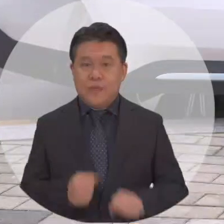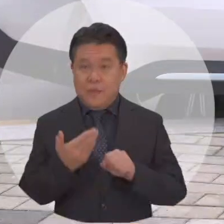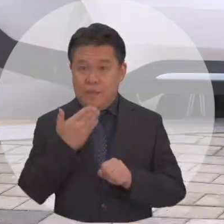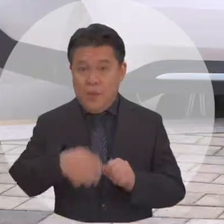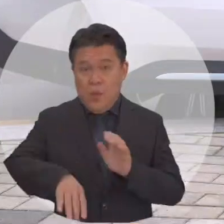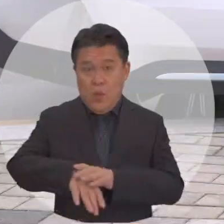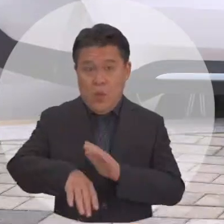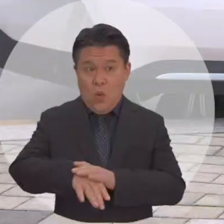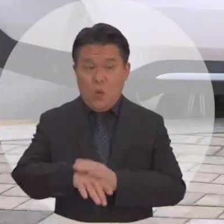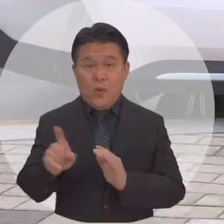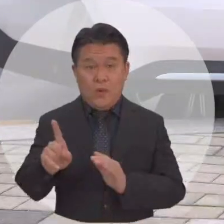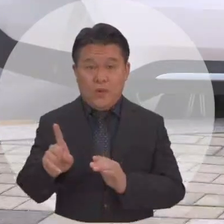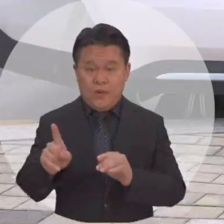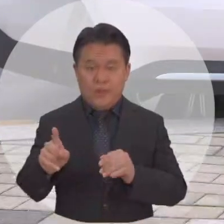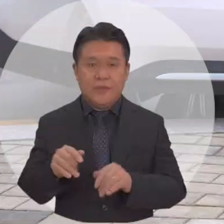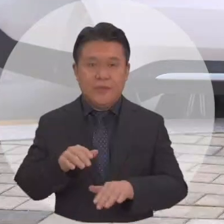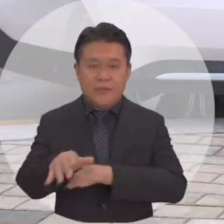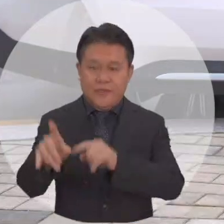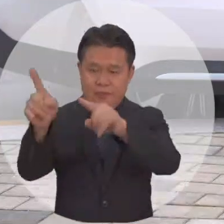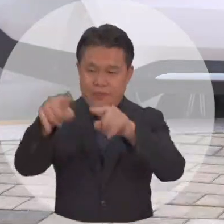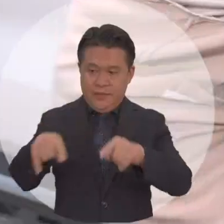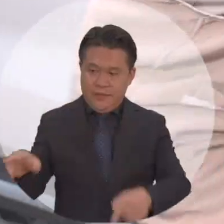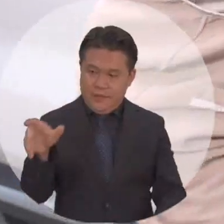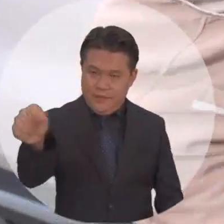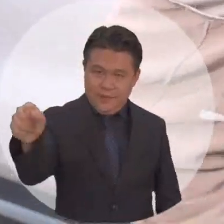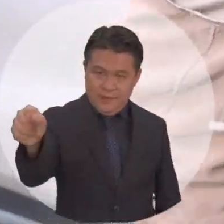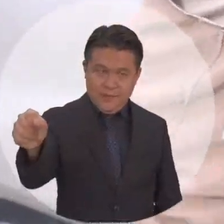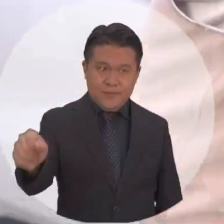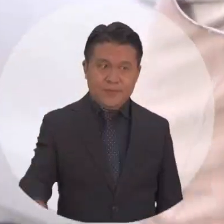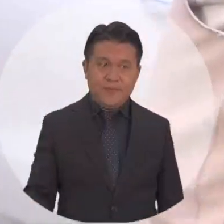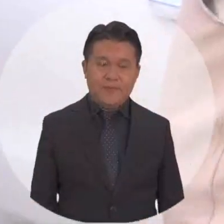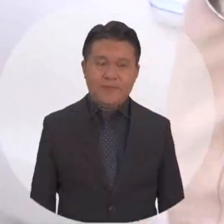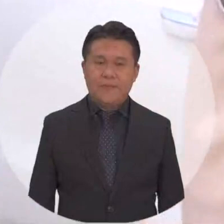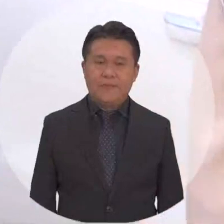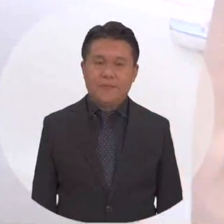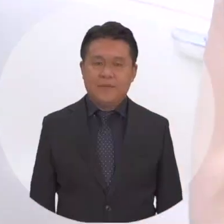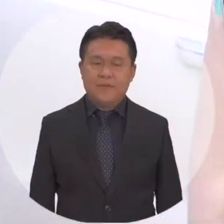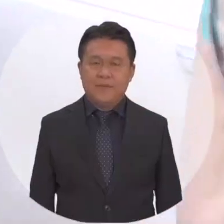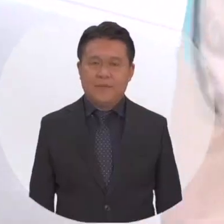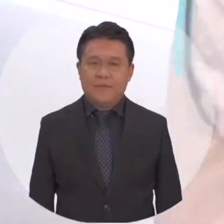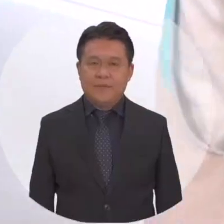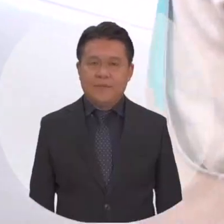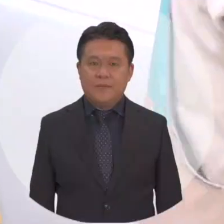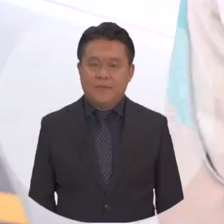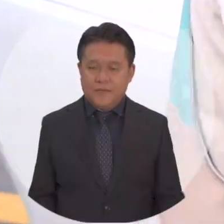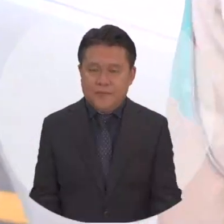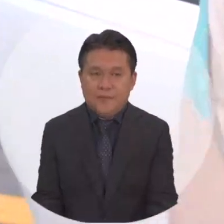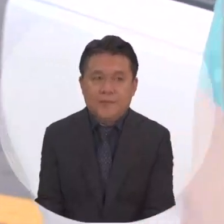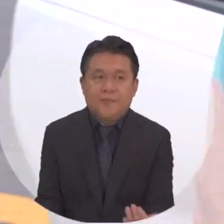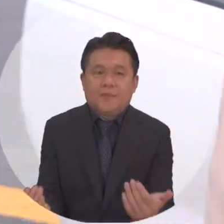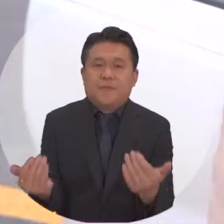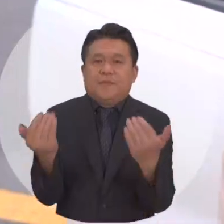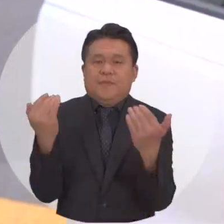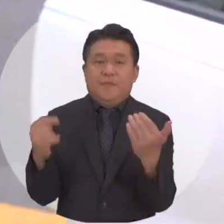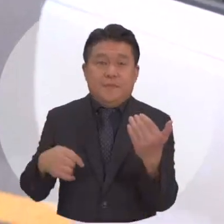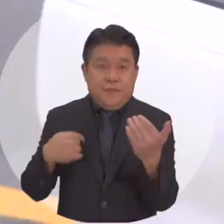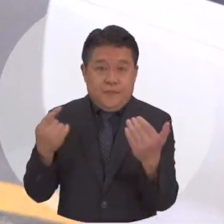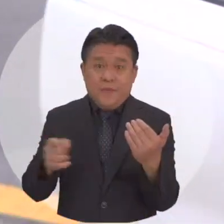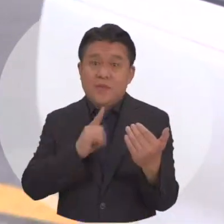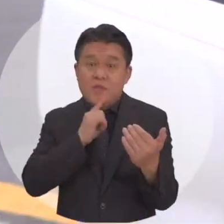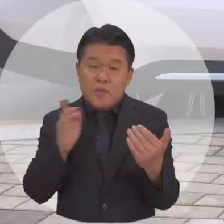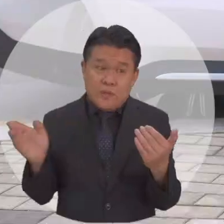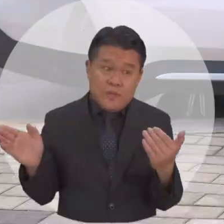자동차 손잡이를 잡도록 합니다. 대상자를 일으켜 세우고 대상자의 엉덩이부터 자동차 시트에